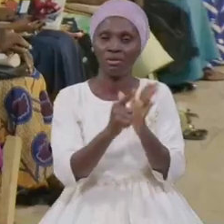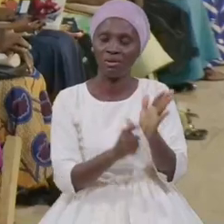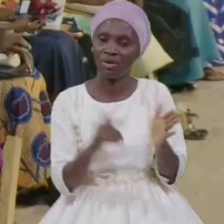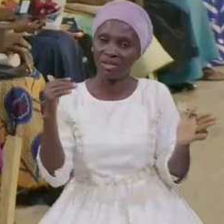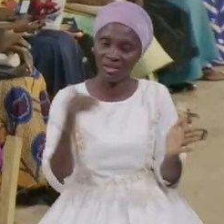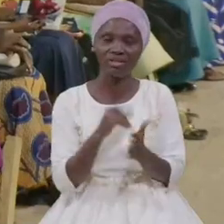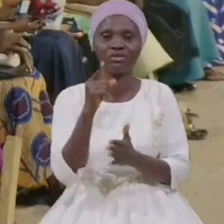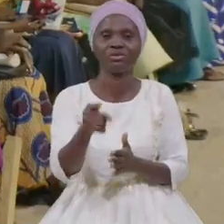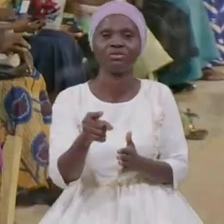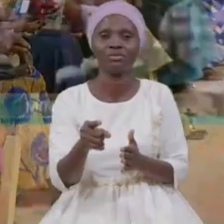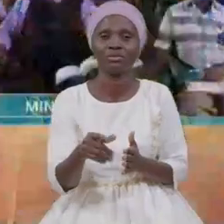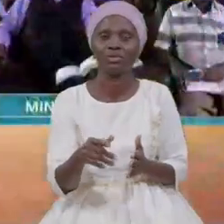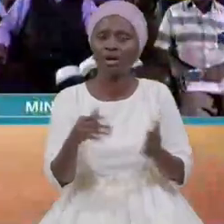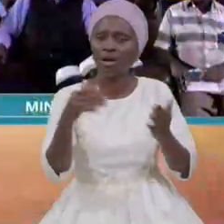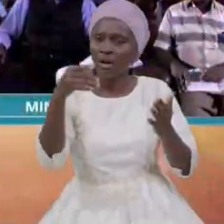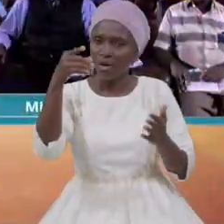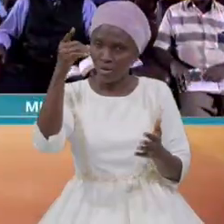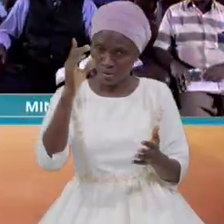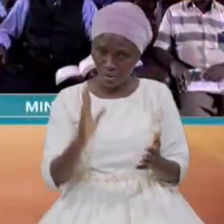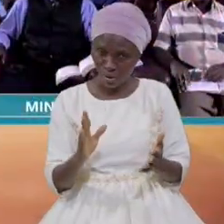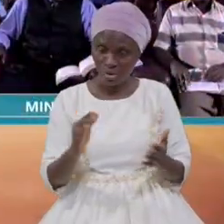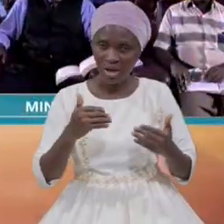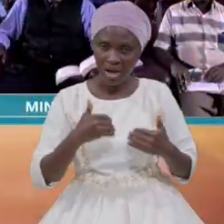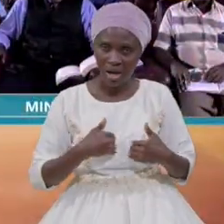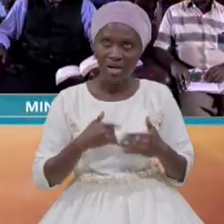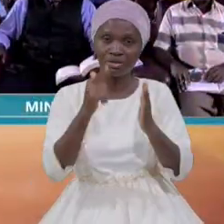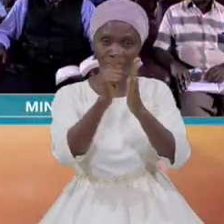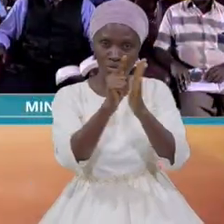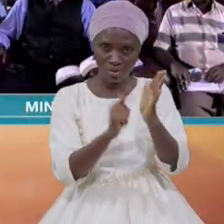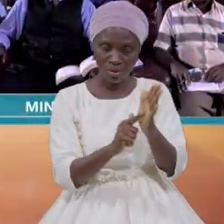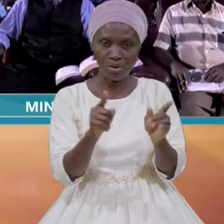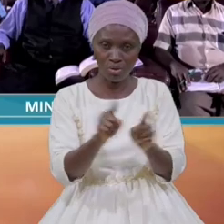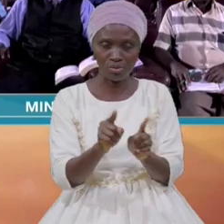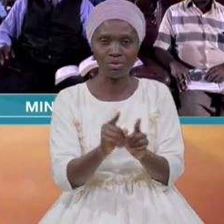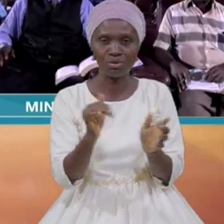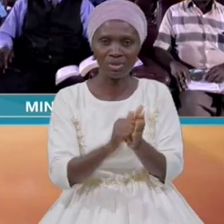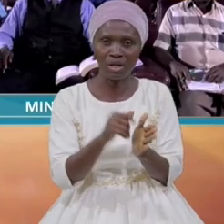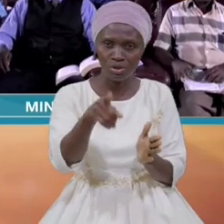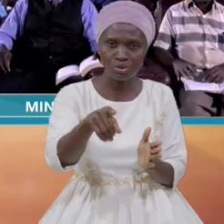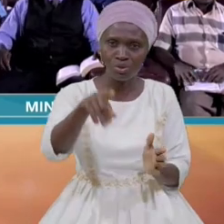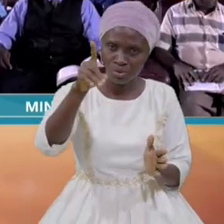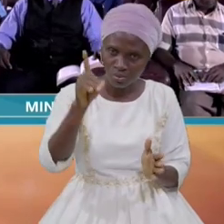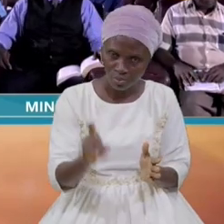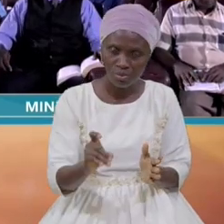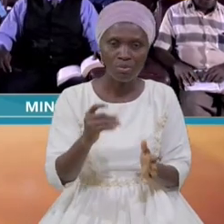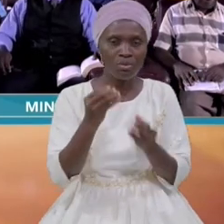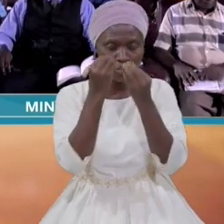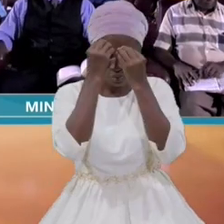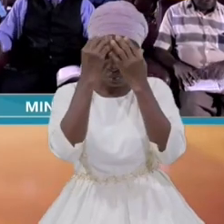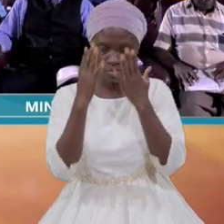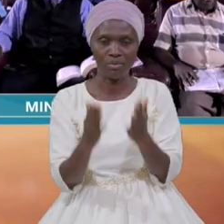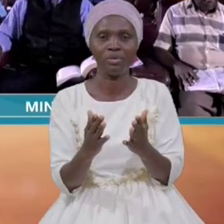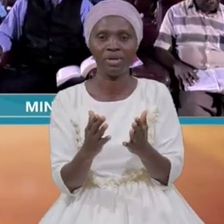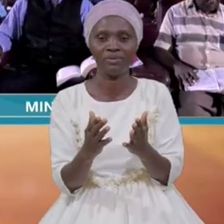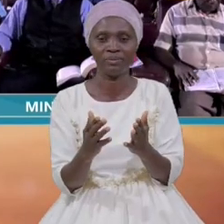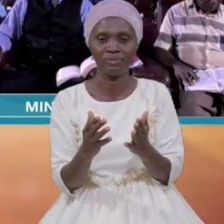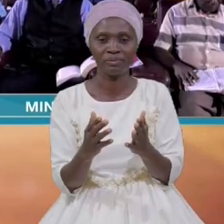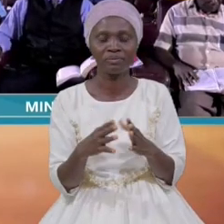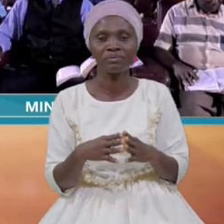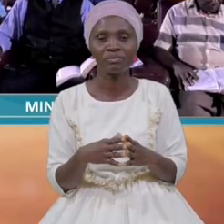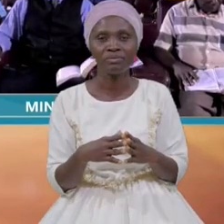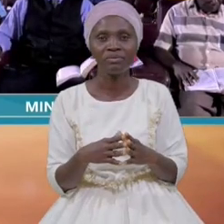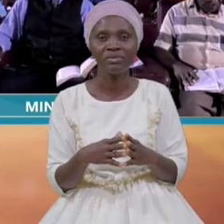Et qu'il nous faut obéir. Tu dis non, je ne veux pas obéir. À ce jour, le paiement viendra. Finalement, ce